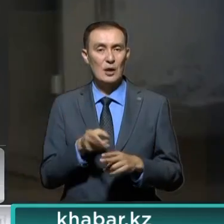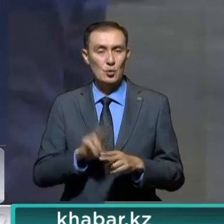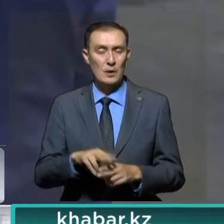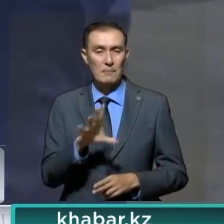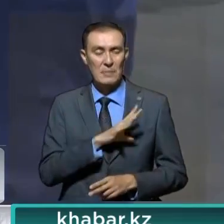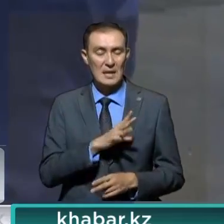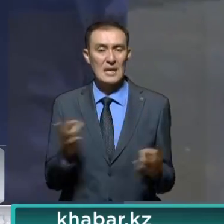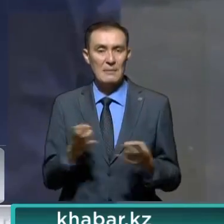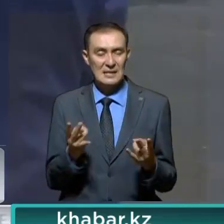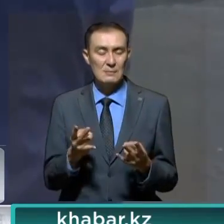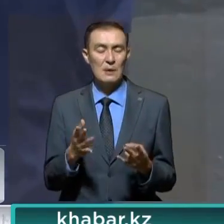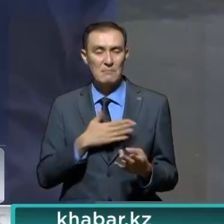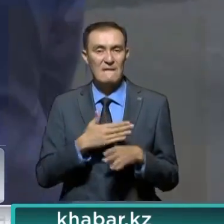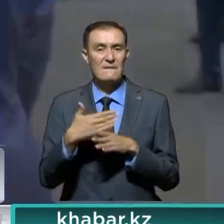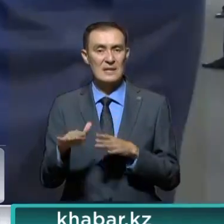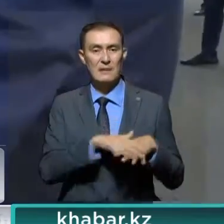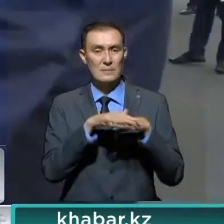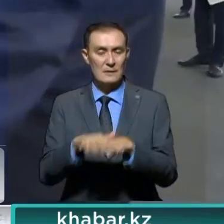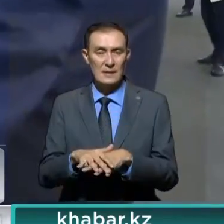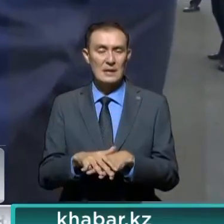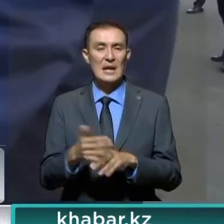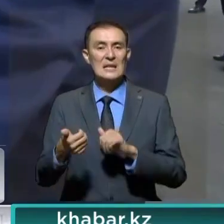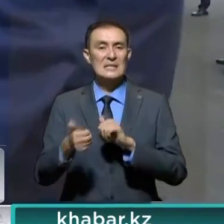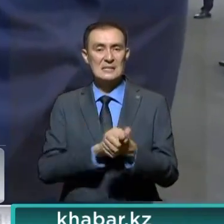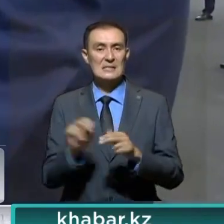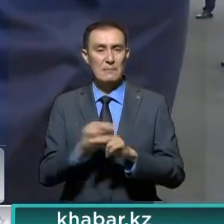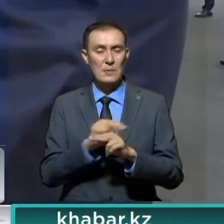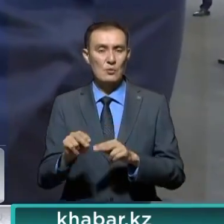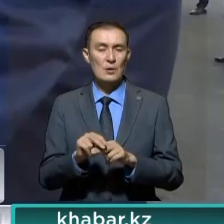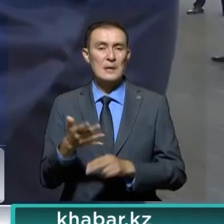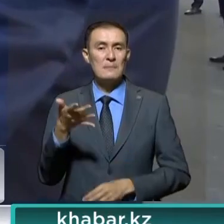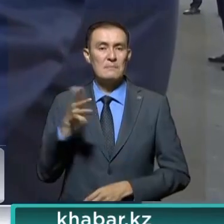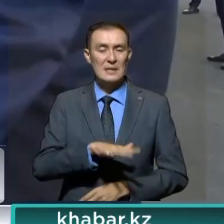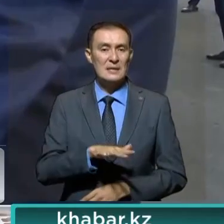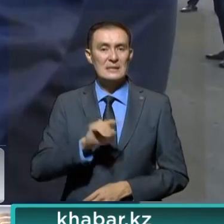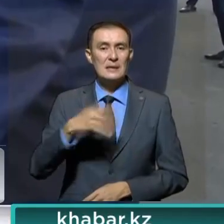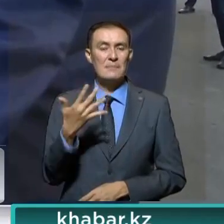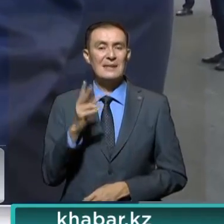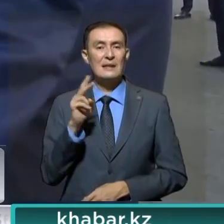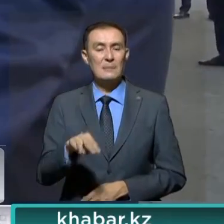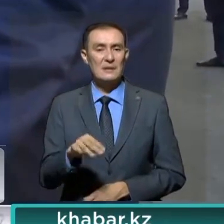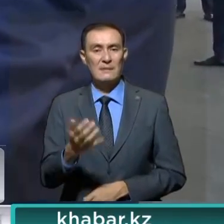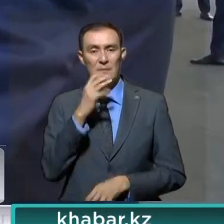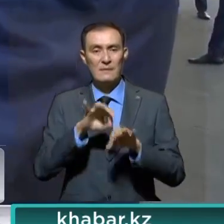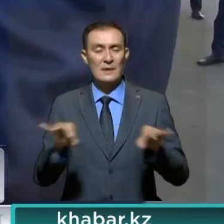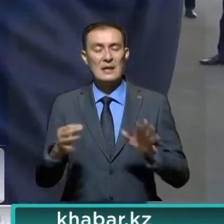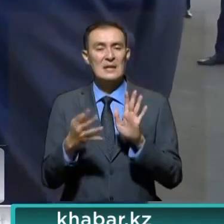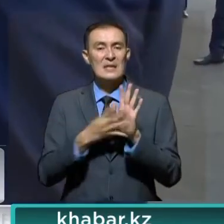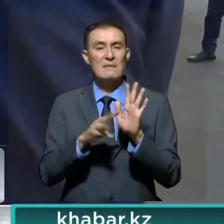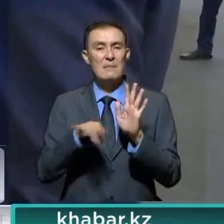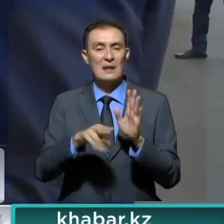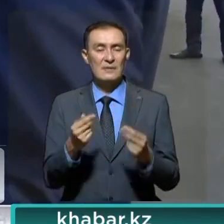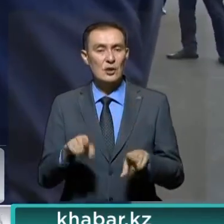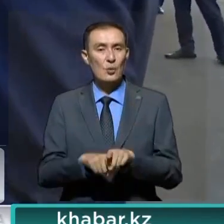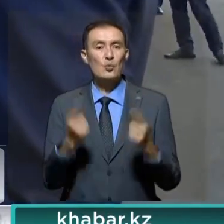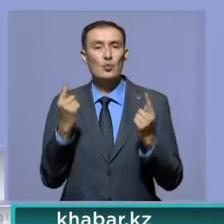были необходимы в данном случае, мы выделили на замену, полную замену 5,5 километров тепловых сетей. Это 9 миллиардов тенге.